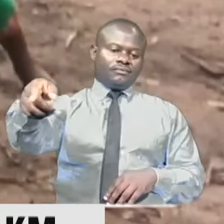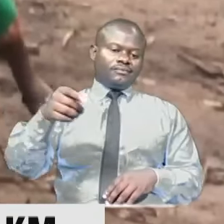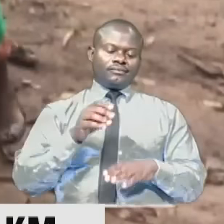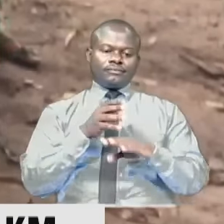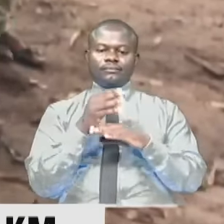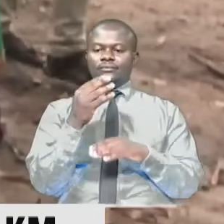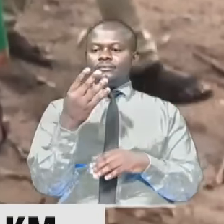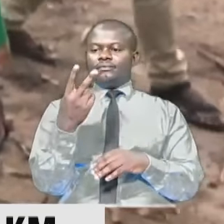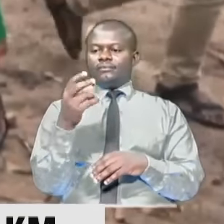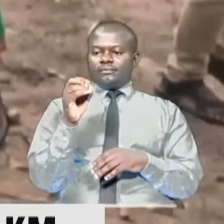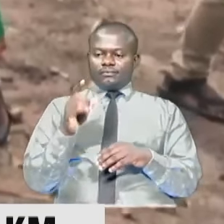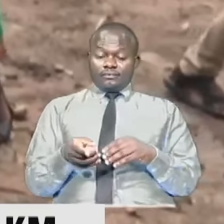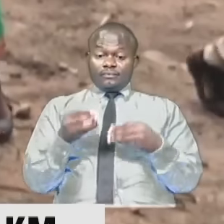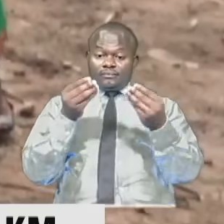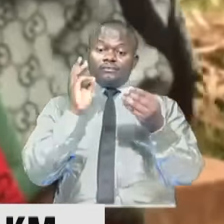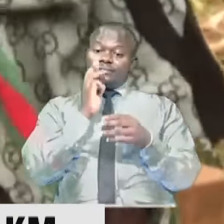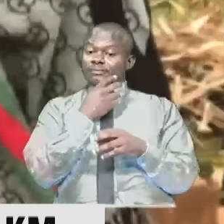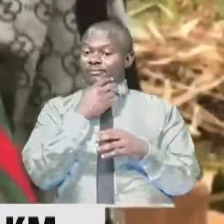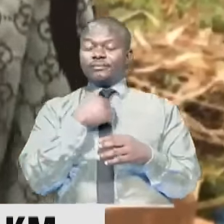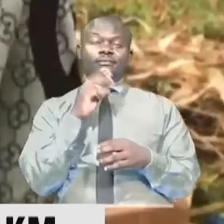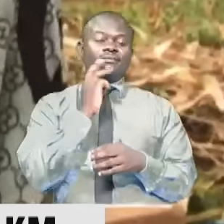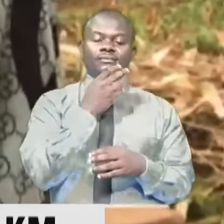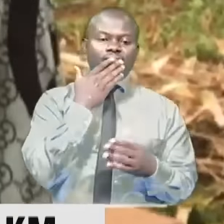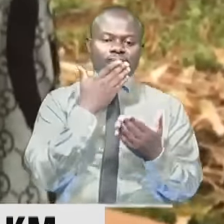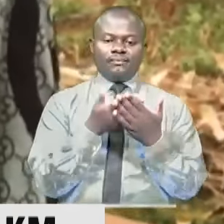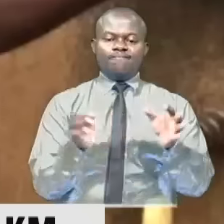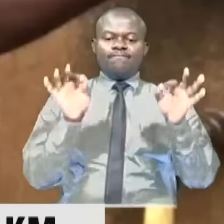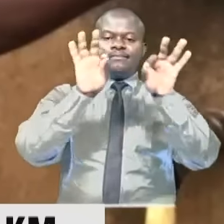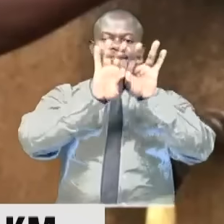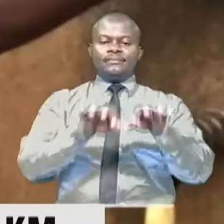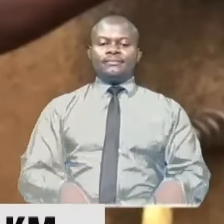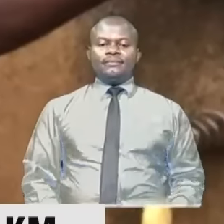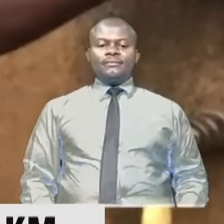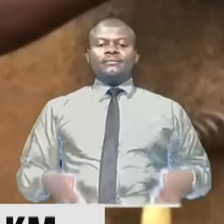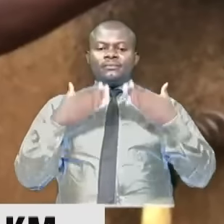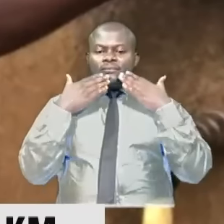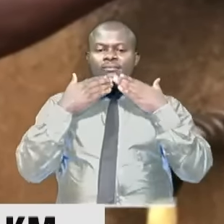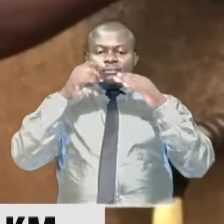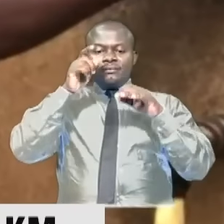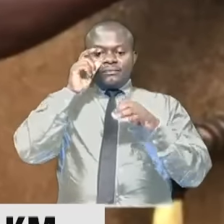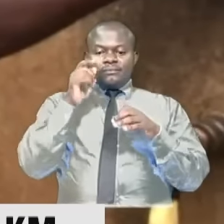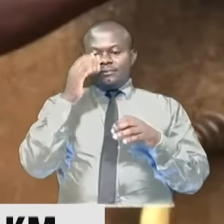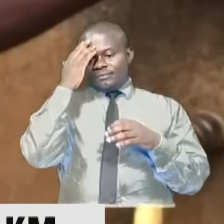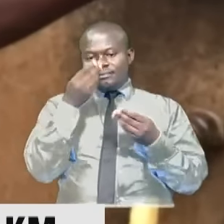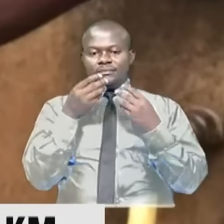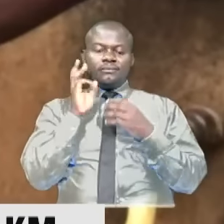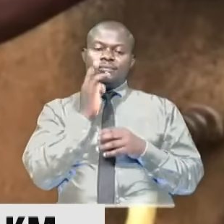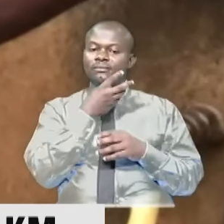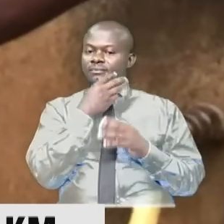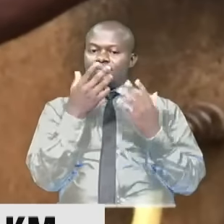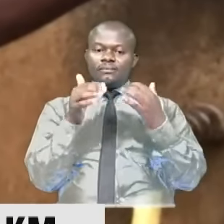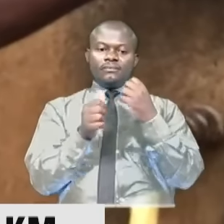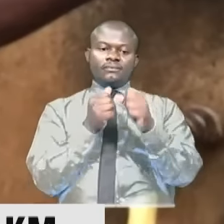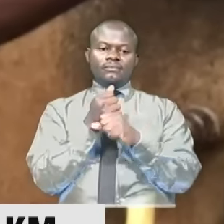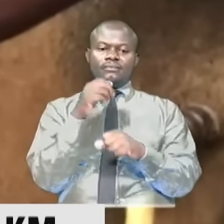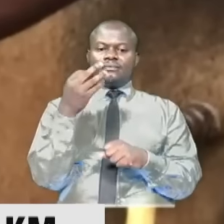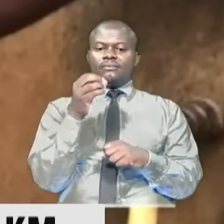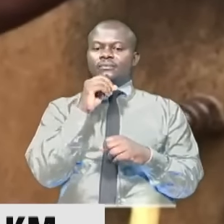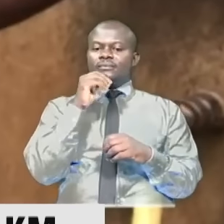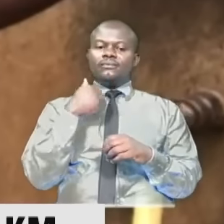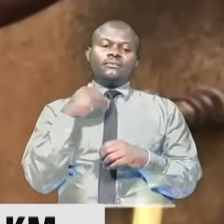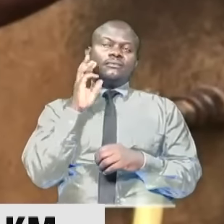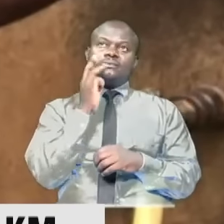2720 bose bati kugira amazi meza ni iby'agaciro ndashimira Paul Kagame yaduhaye amazi twatumaze imyaka 30 tutaza amazi ya